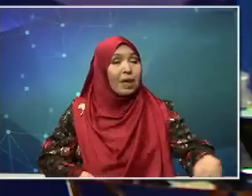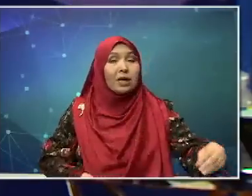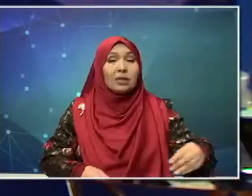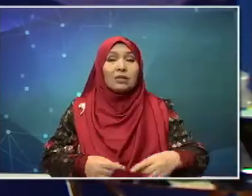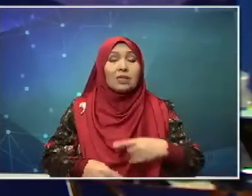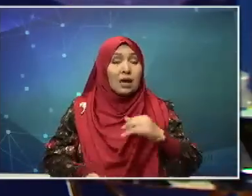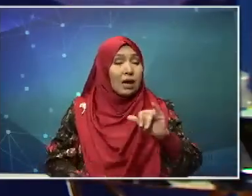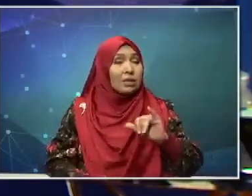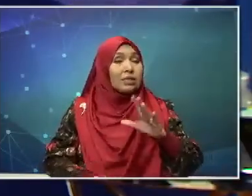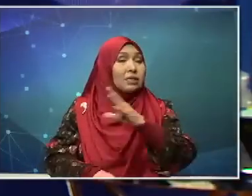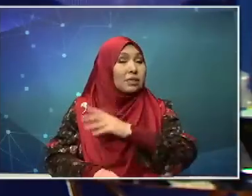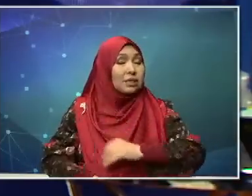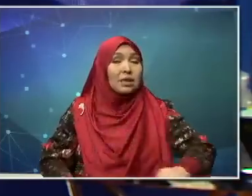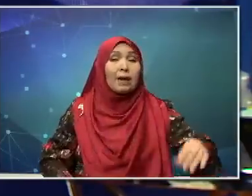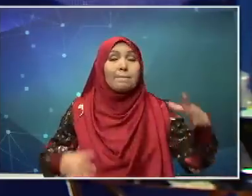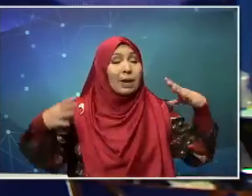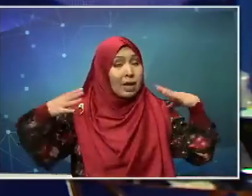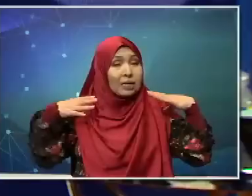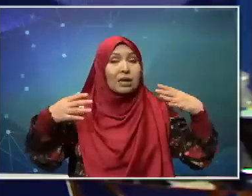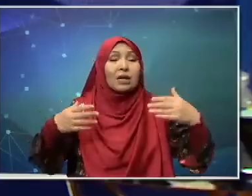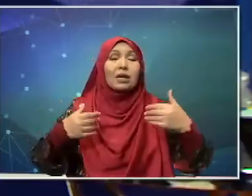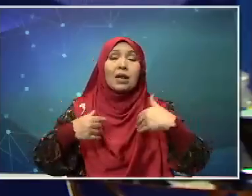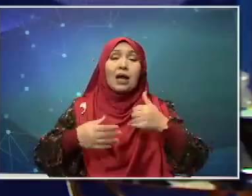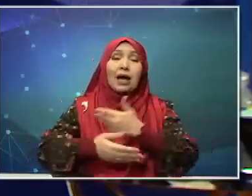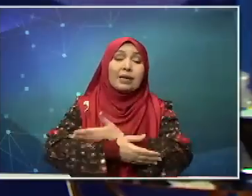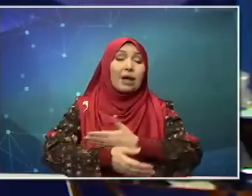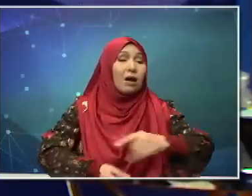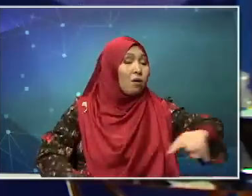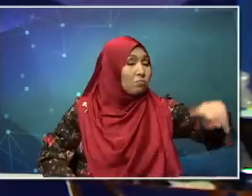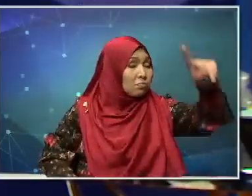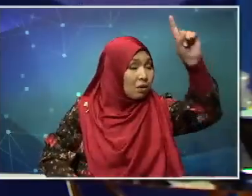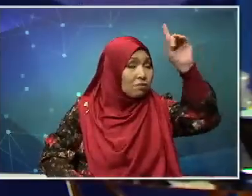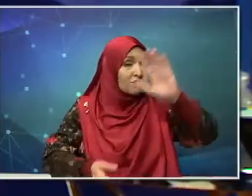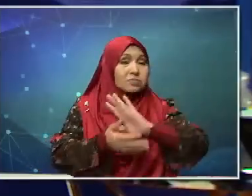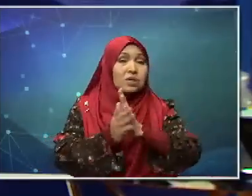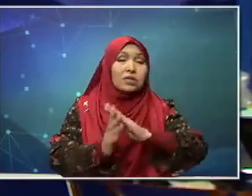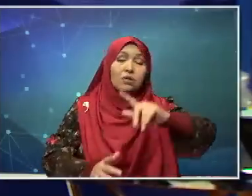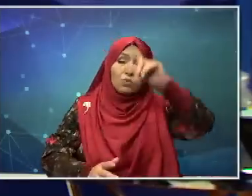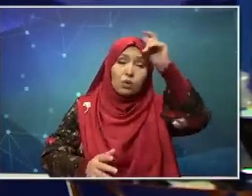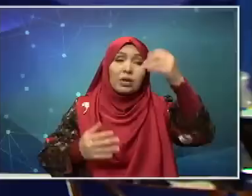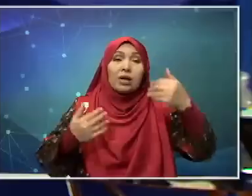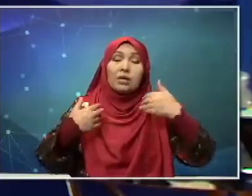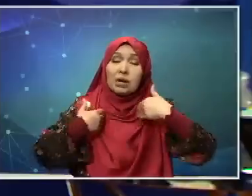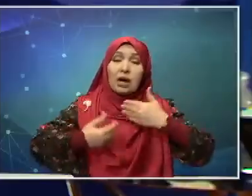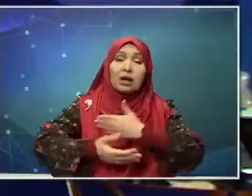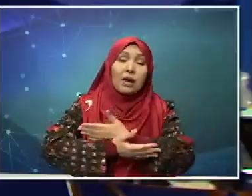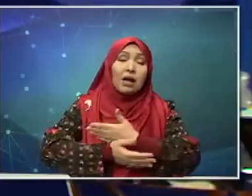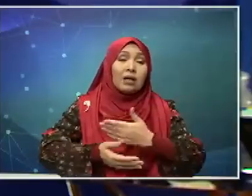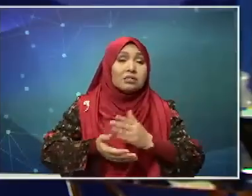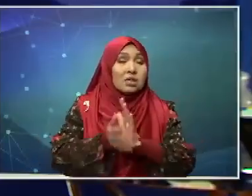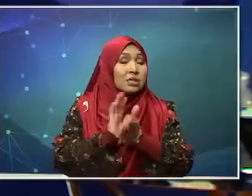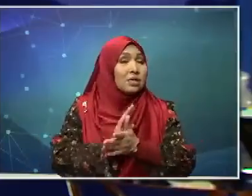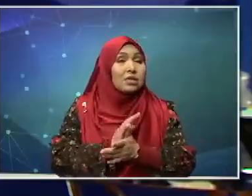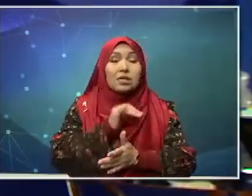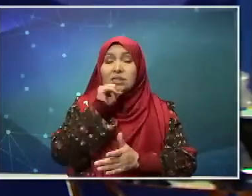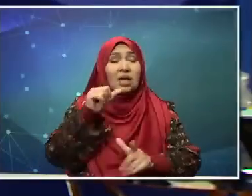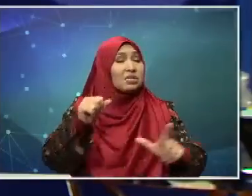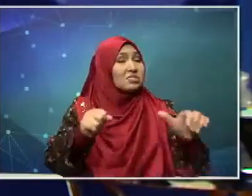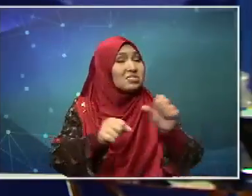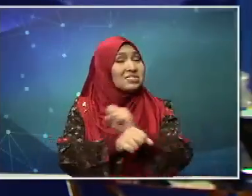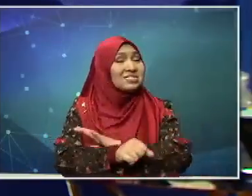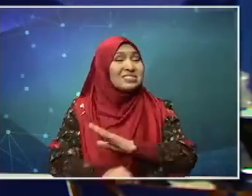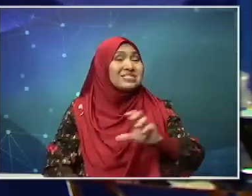malaikat adalah anak Allah kalau udah hanya Allah maksudnya Tuhan ini ada anak segede tak sempurna secara